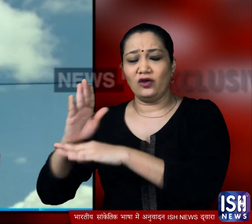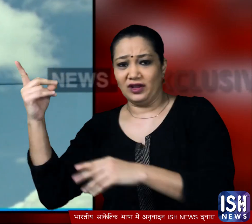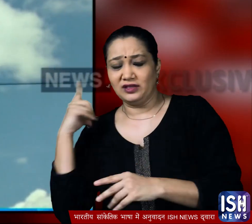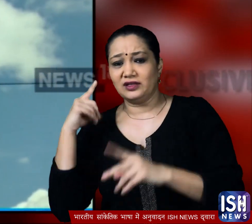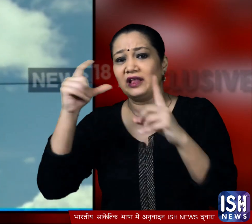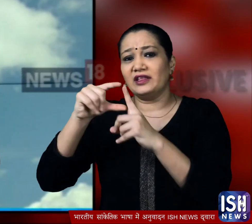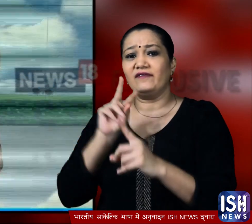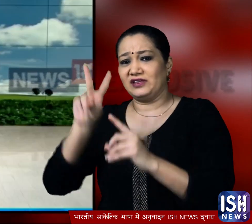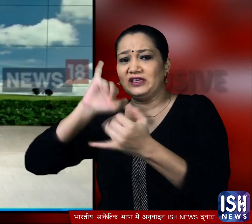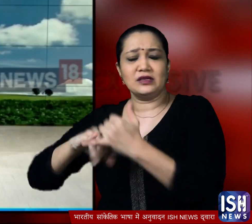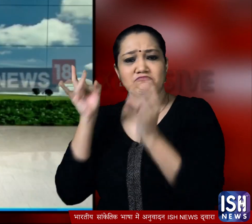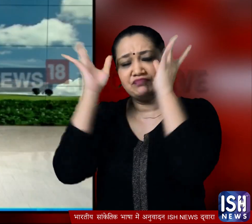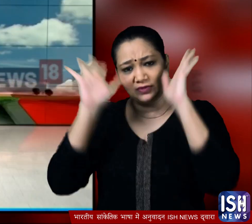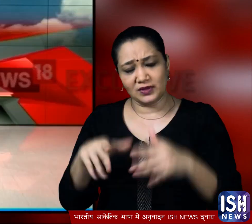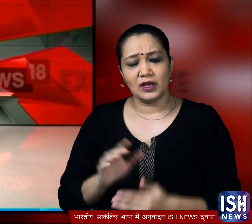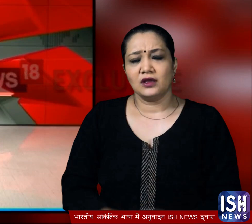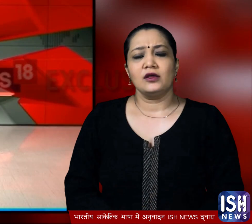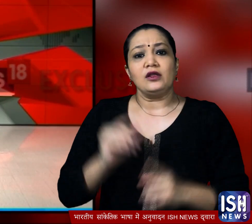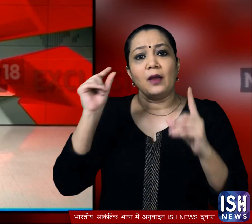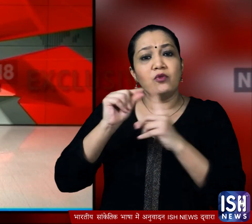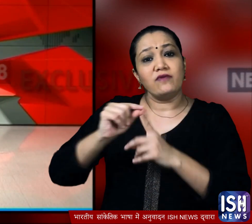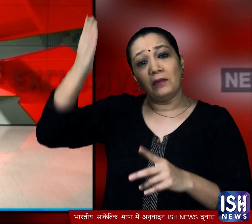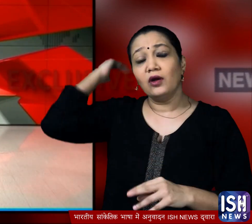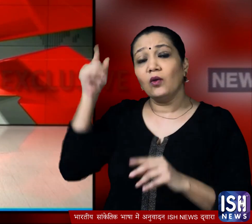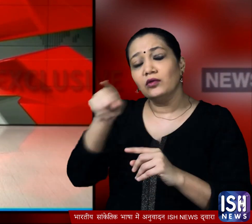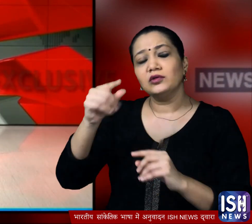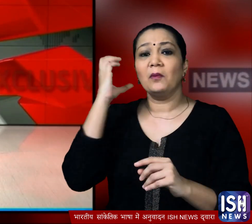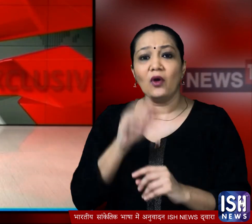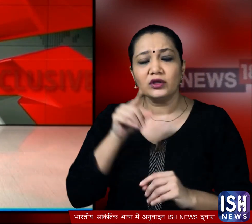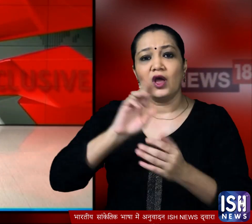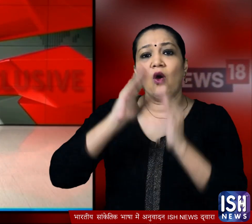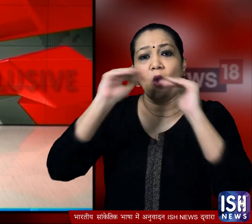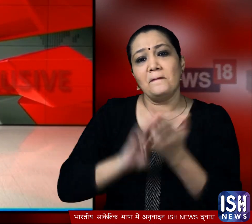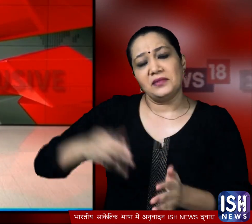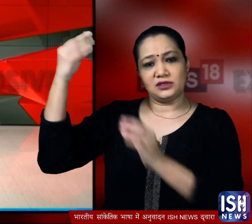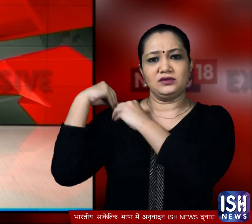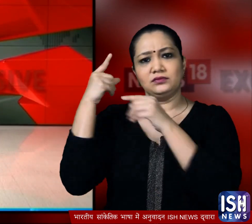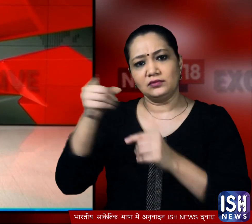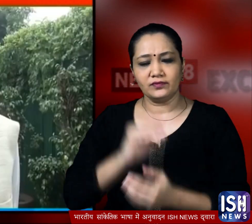नेता दिग्विजय सिंह भड़क गए और उन्होंने पुलवामा हमले की याद दिलाते हुए प्रधानमंत्री और गृह मंत्री को घेरा।